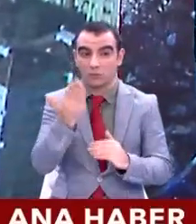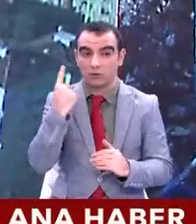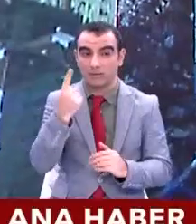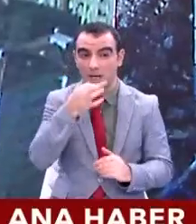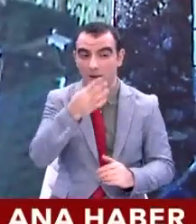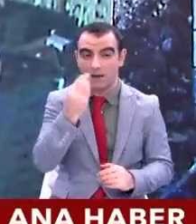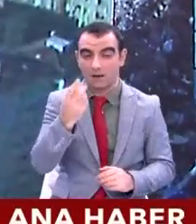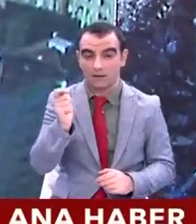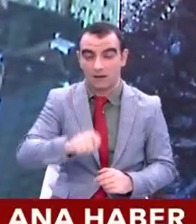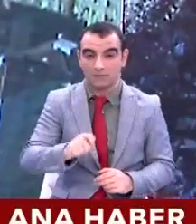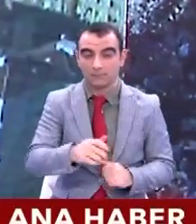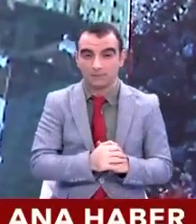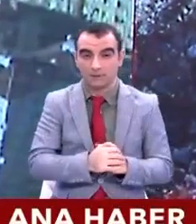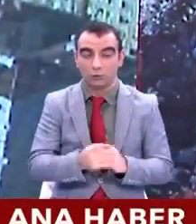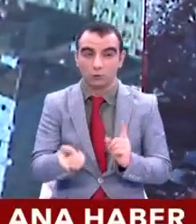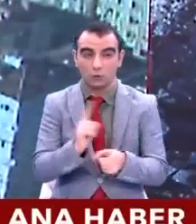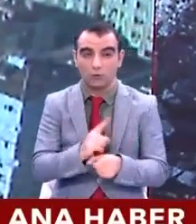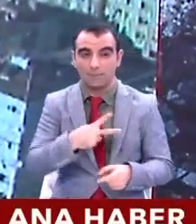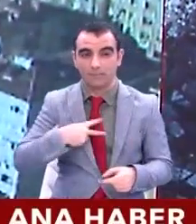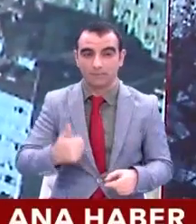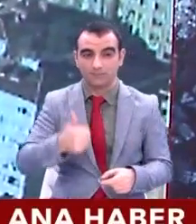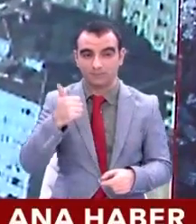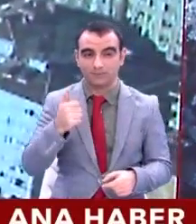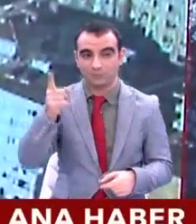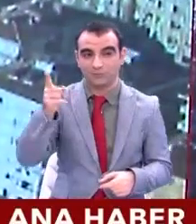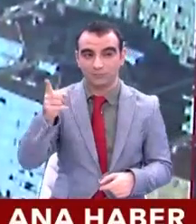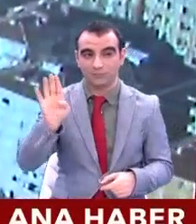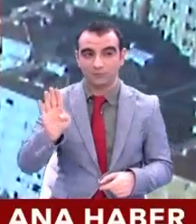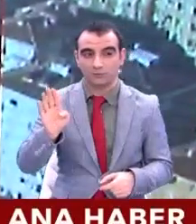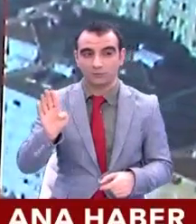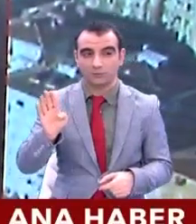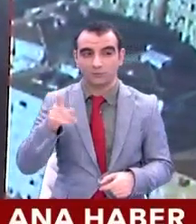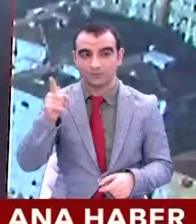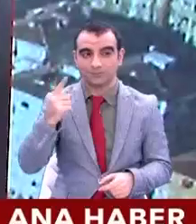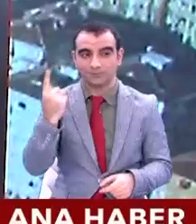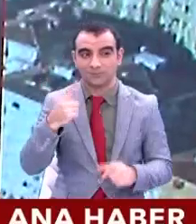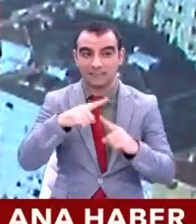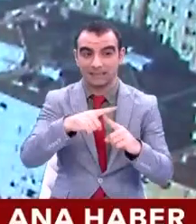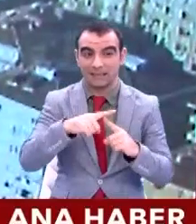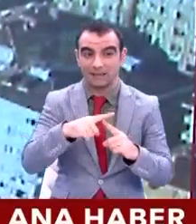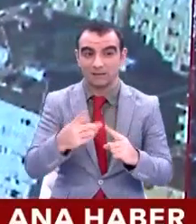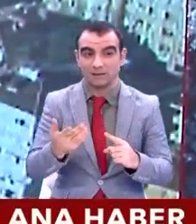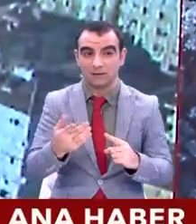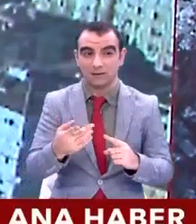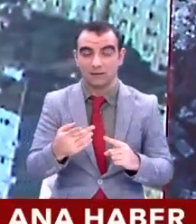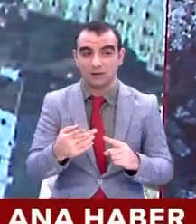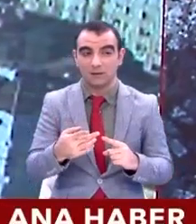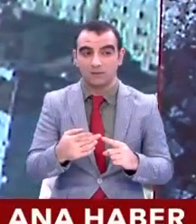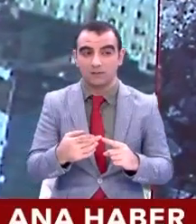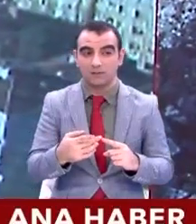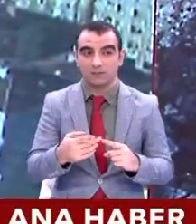TGRT Haber olarak Sonra işte Belediye Başkanı falan o zaman işte bir takım tehditler mehlikler Neyse